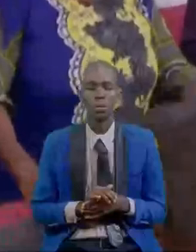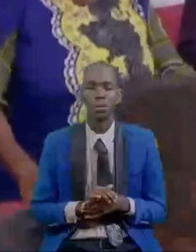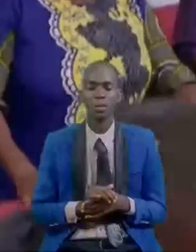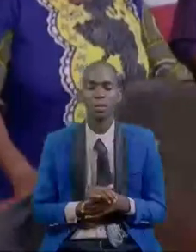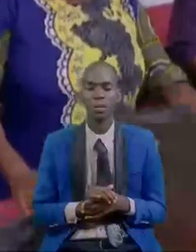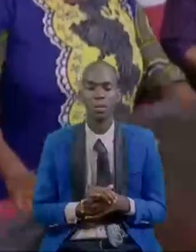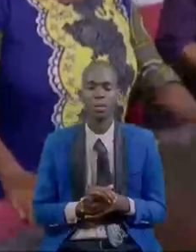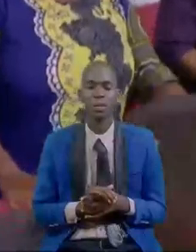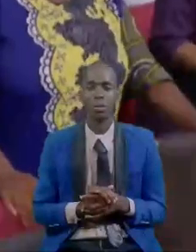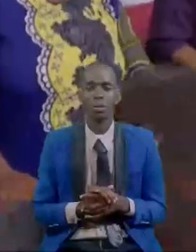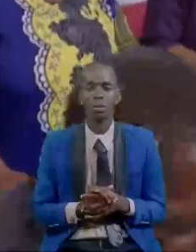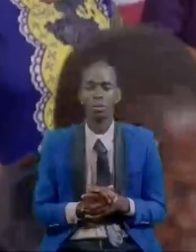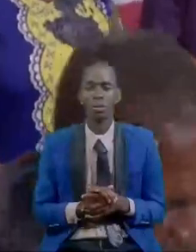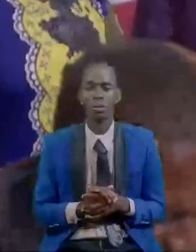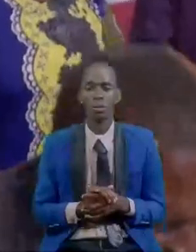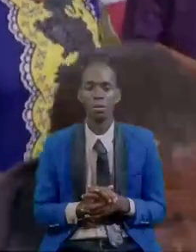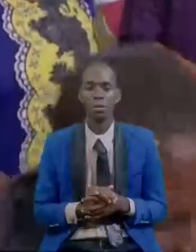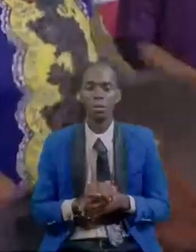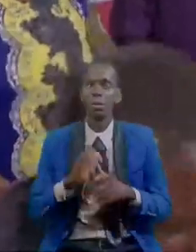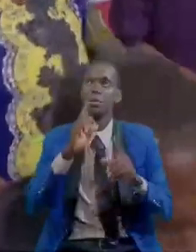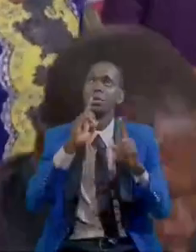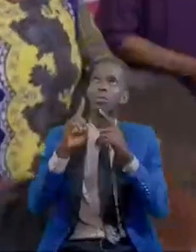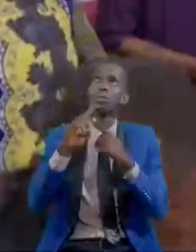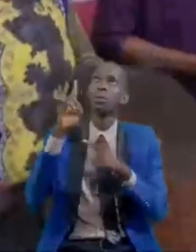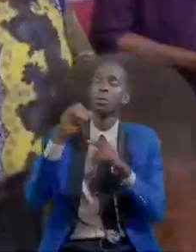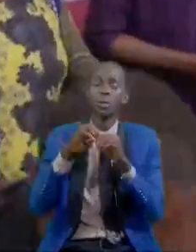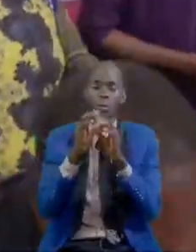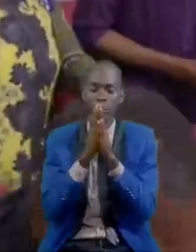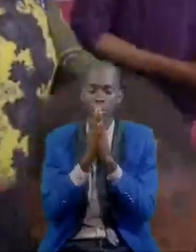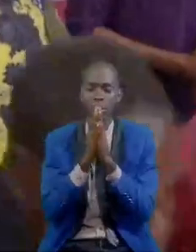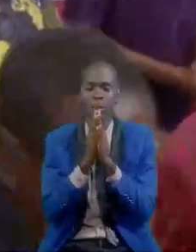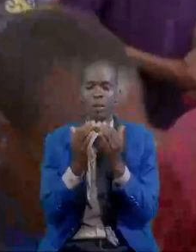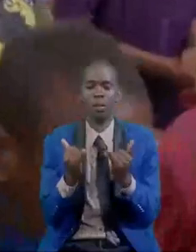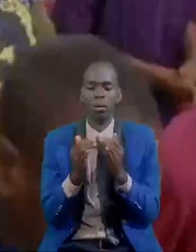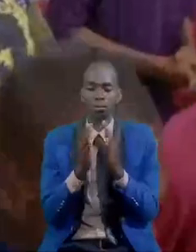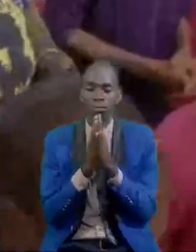Ouvre-toi au Seigneur. Parle au Seigneur.